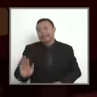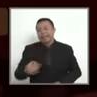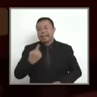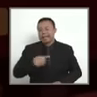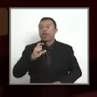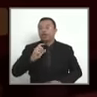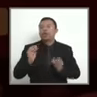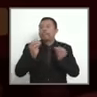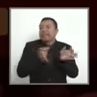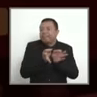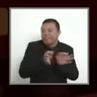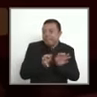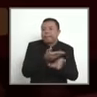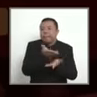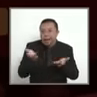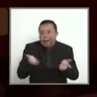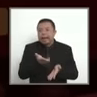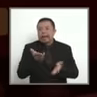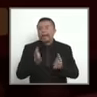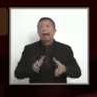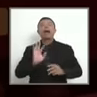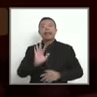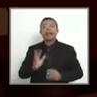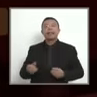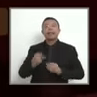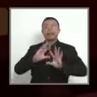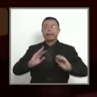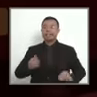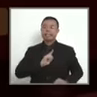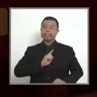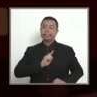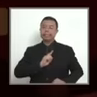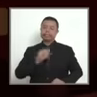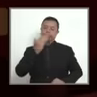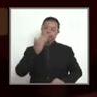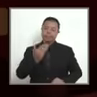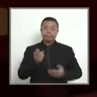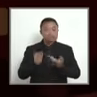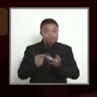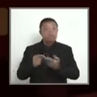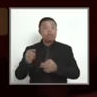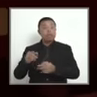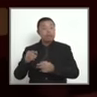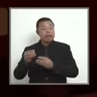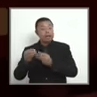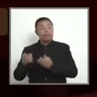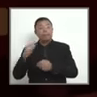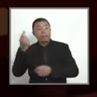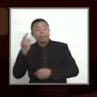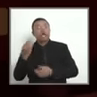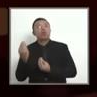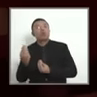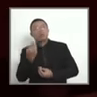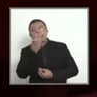berbahaya tidak perlu terjadi karena apa kalau ini terjadi seperti seperti ini terjadi maka kita mengulang kembali